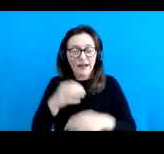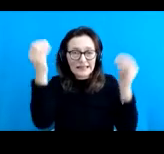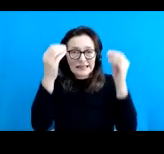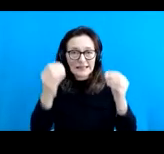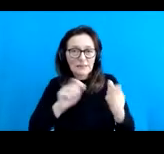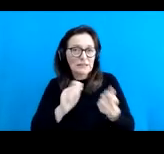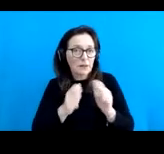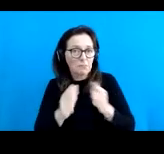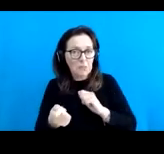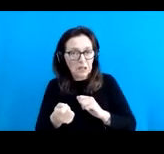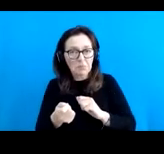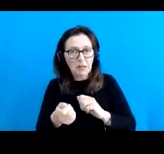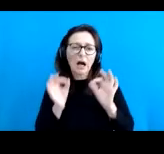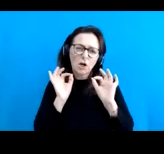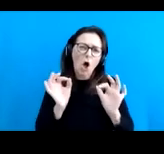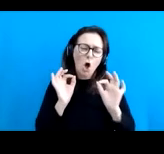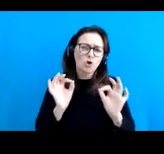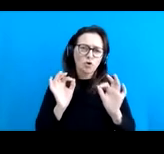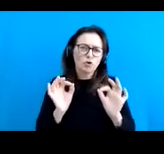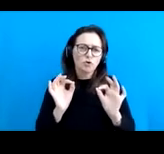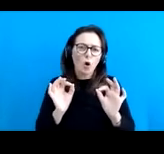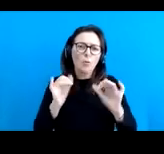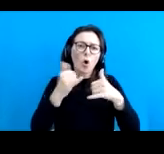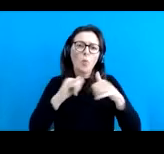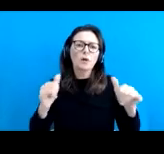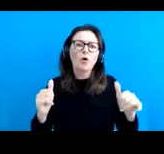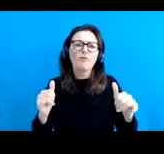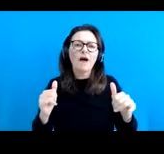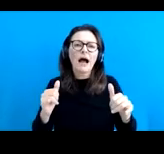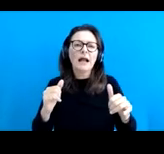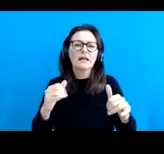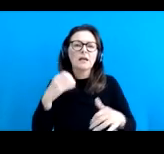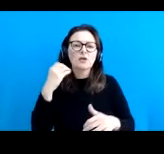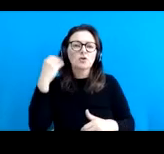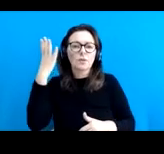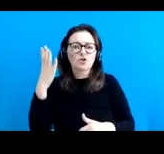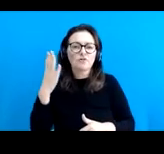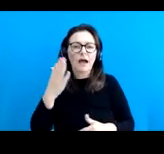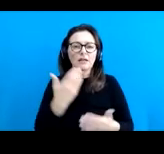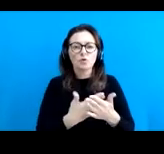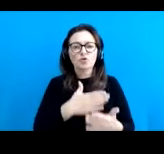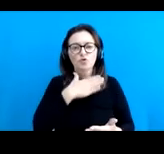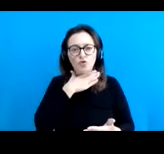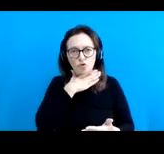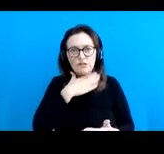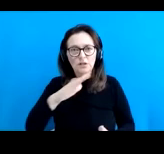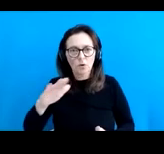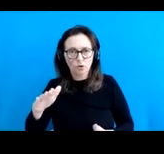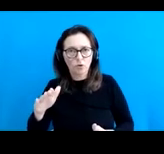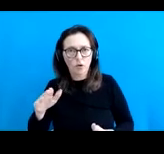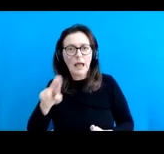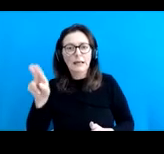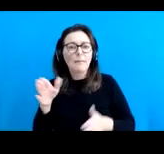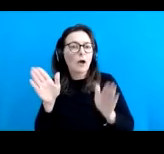leta razmeroma dobro zasnovali šolanje osnovnošolskih otrok z avtističnimi motnjami, slabše šolanje